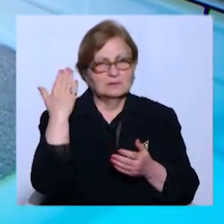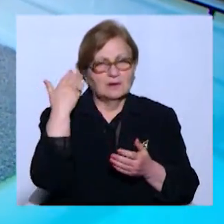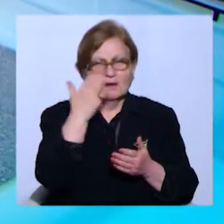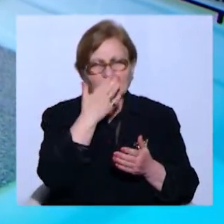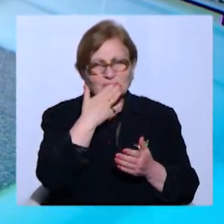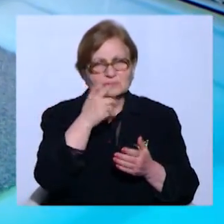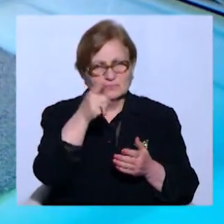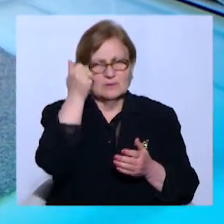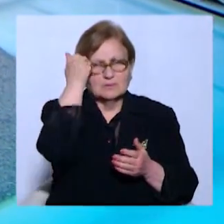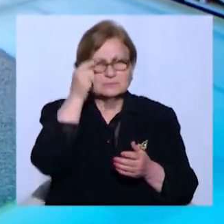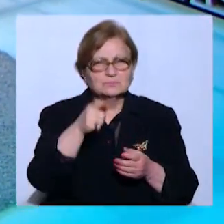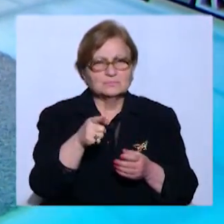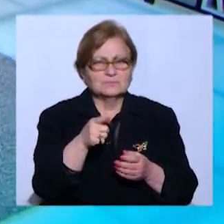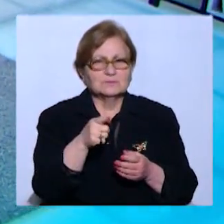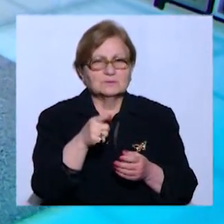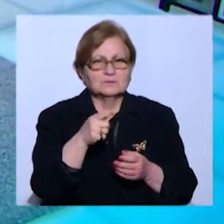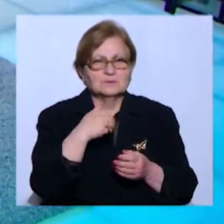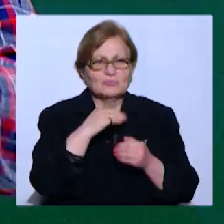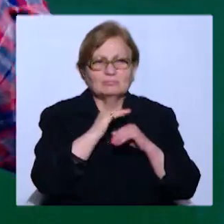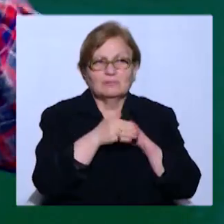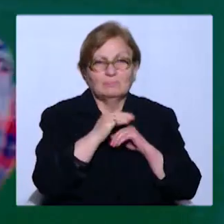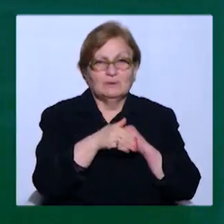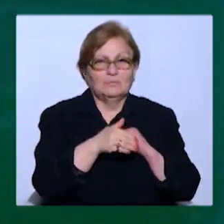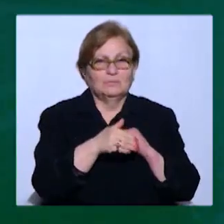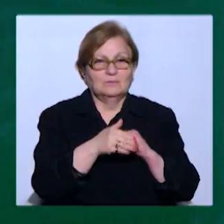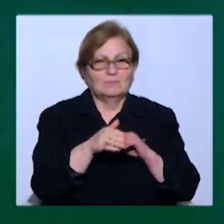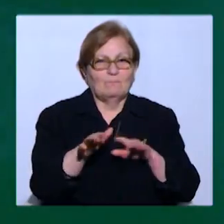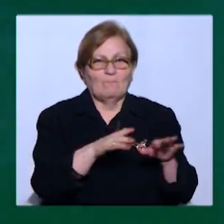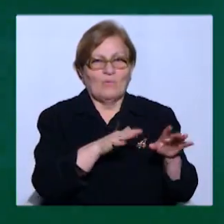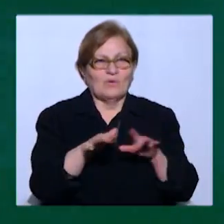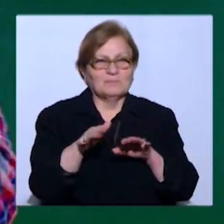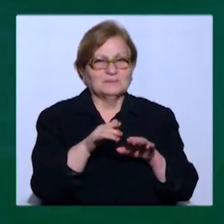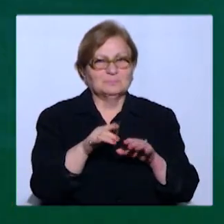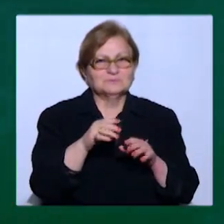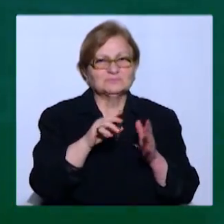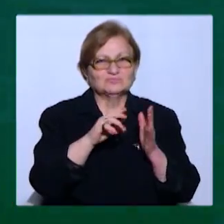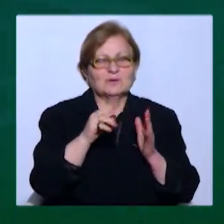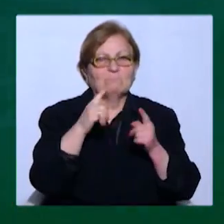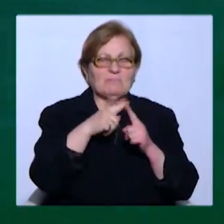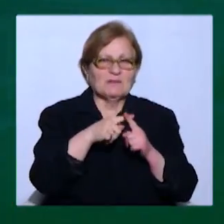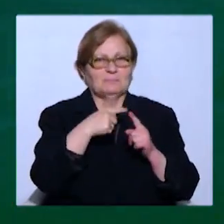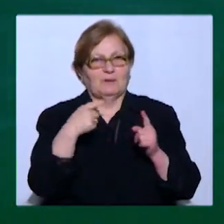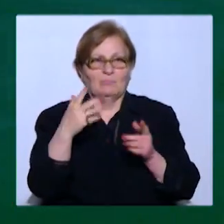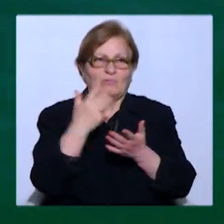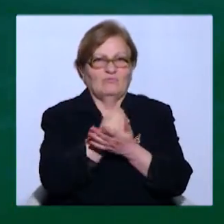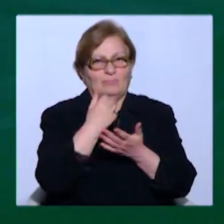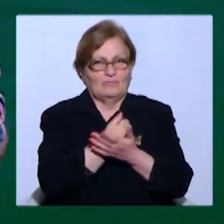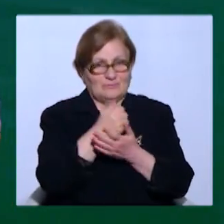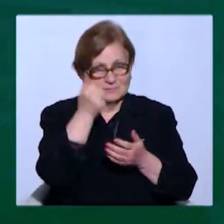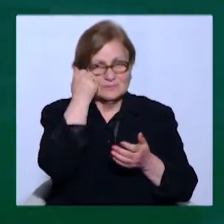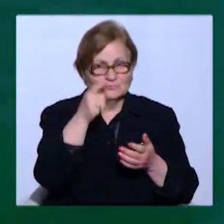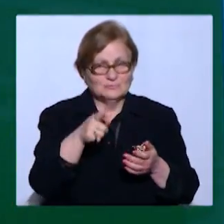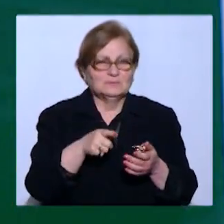გაკვეთილზე გახსოვთ ხო, ჩვენ დამალული მოქმედების ნიშნები ვიპოვეთ, მიმატება და გამოკლება.